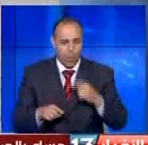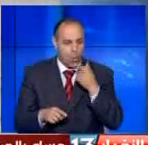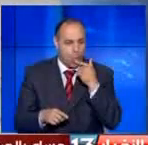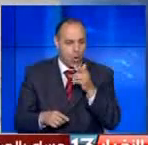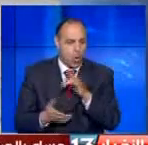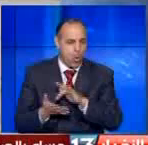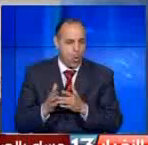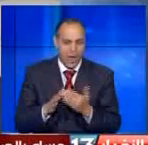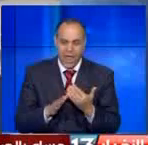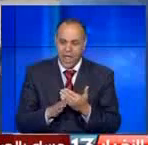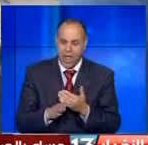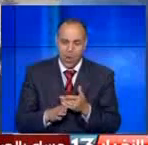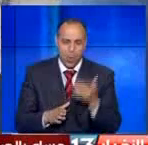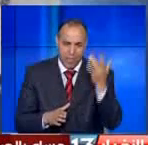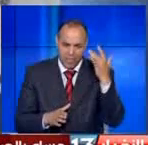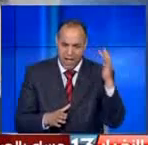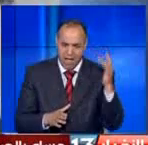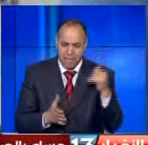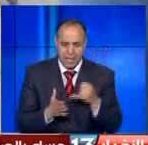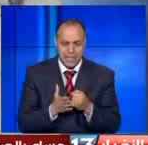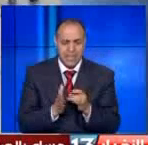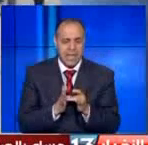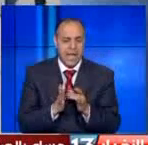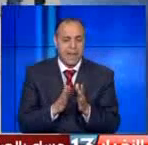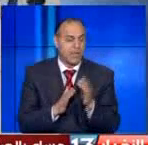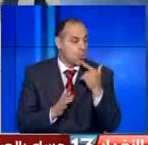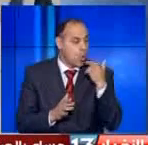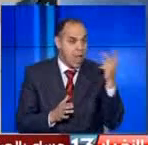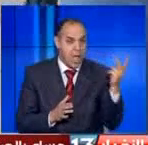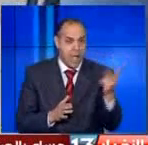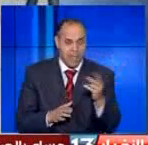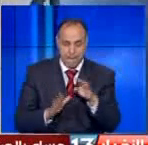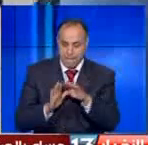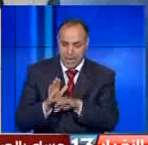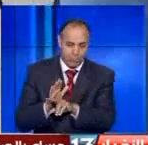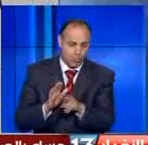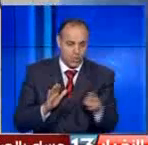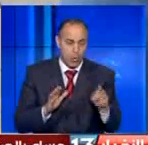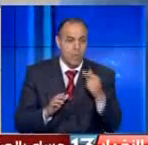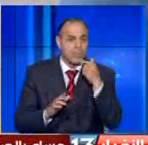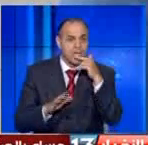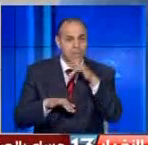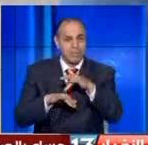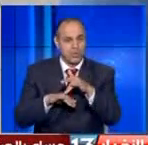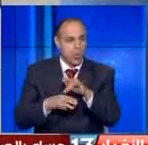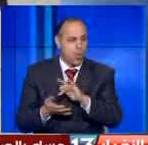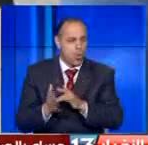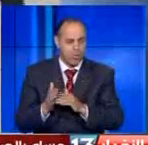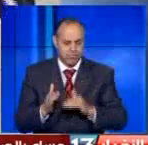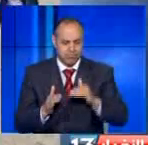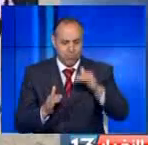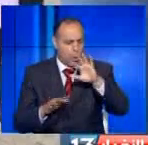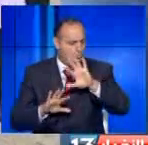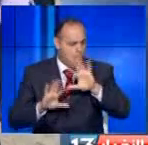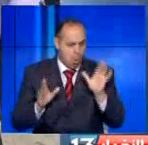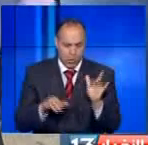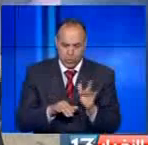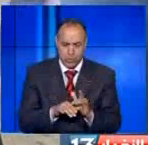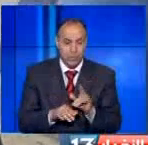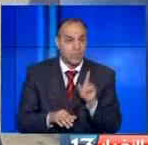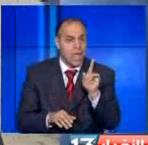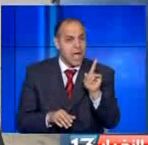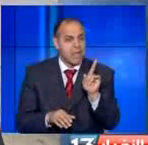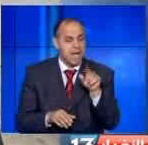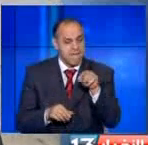كافة المؤسسات التربوية والثقافية بمدينة كارتاج باش يكون البرنامج متنوع يمس الشريحة العمرية للأطفال الكل، يكون